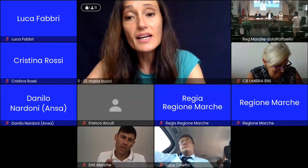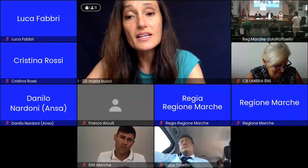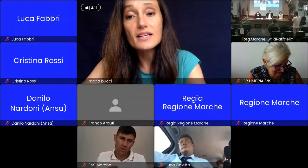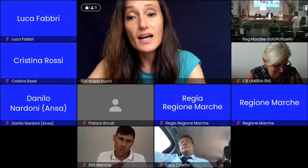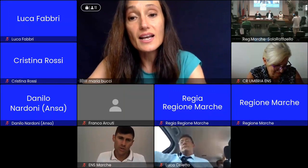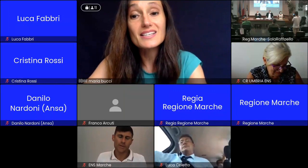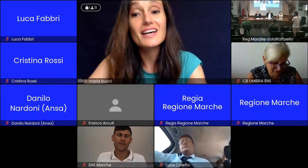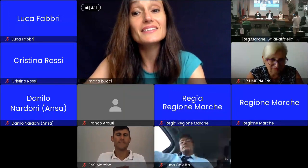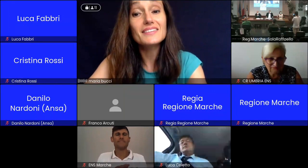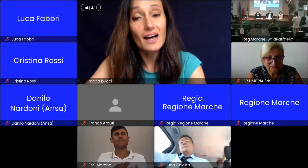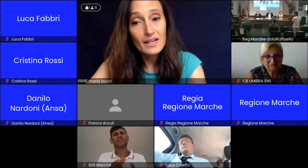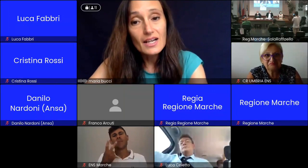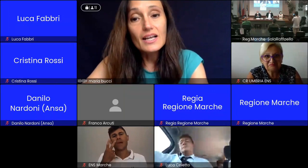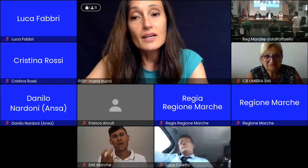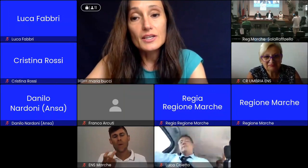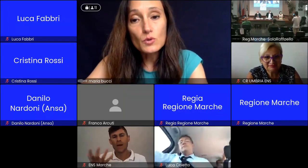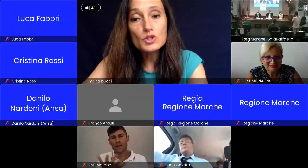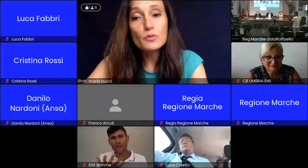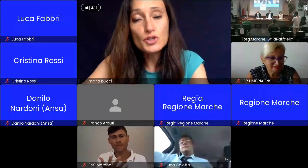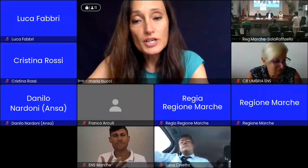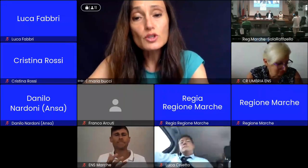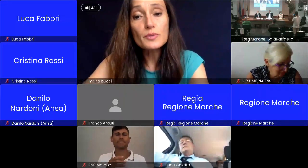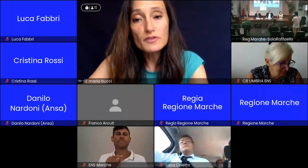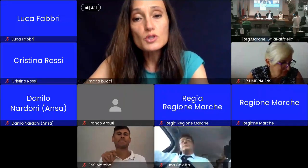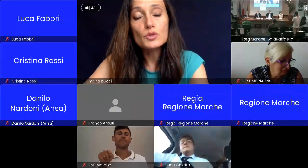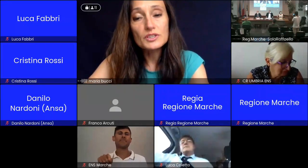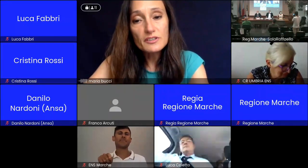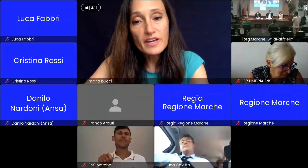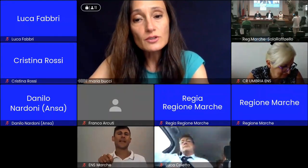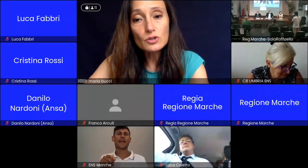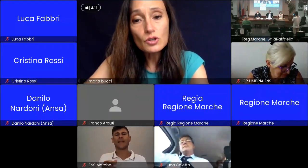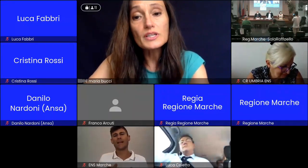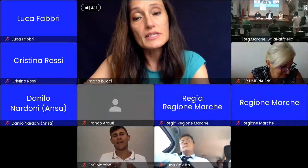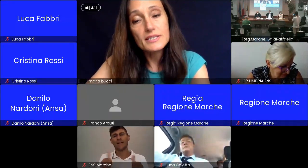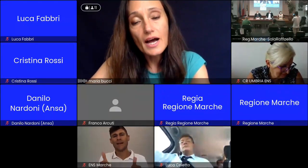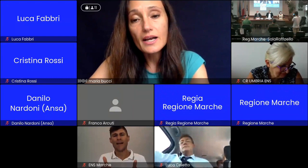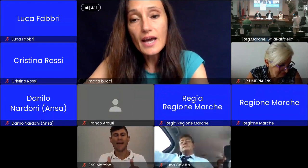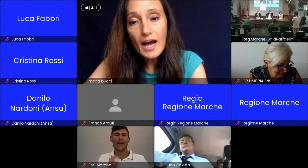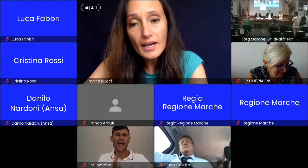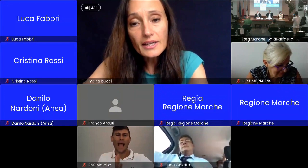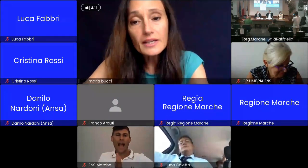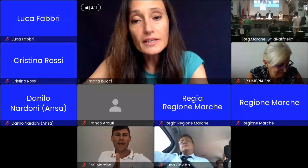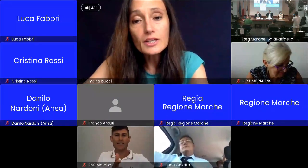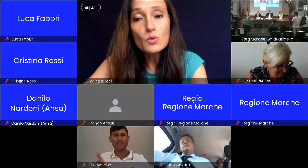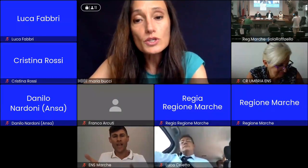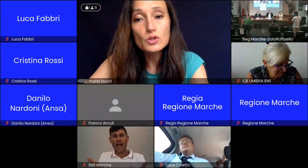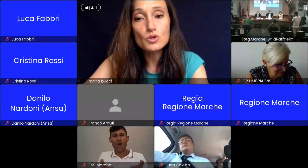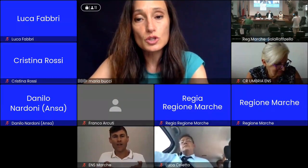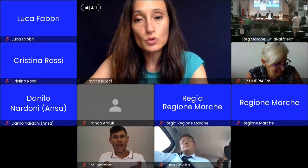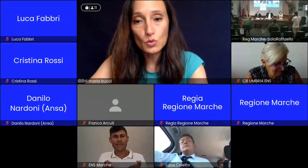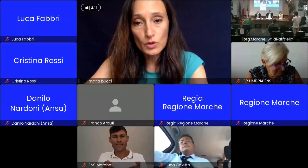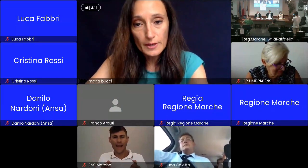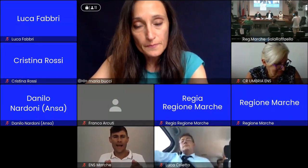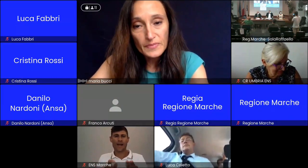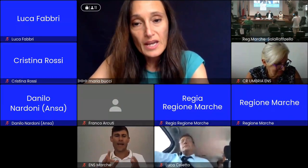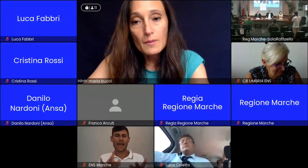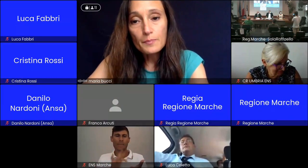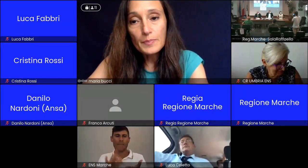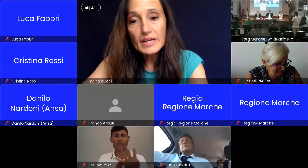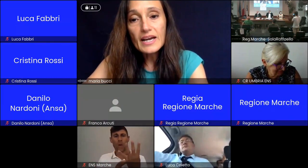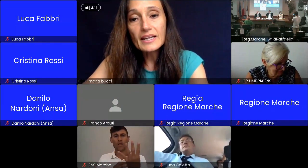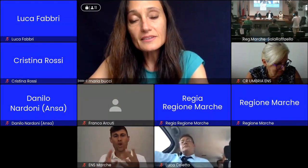quindi anche alla sanità. In questo progetto è previsto un intervento iniziale anche in questo